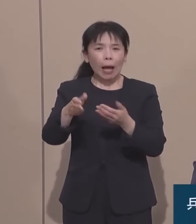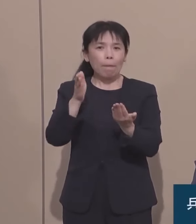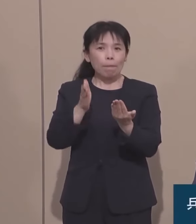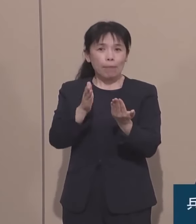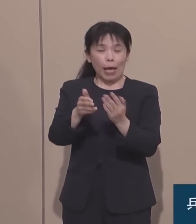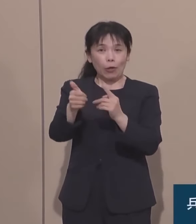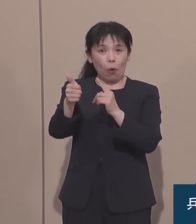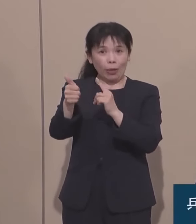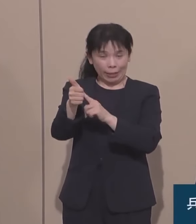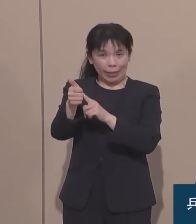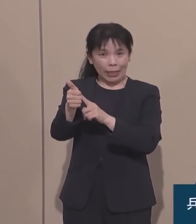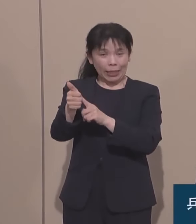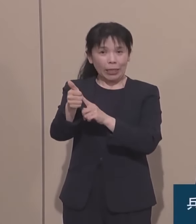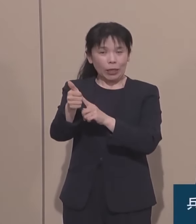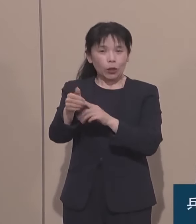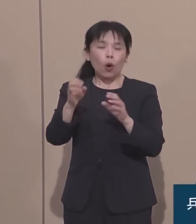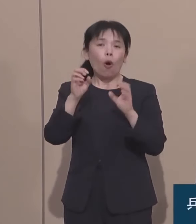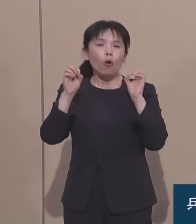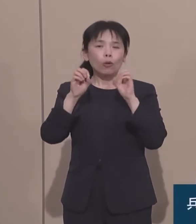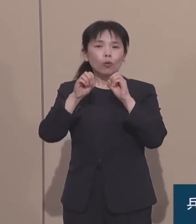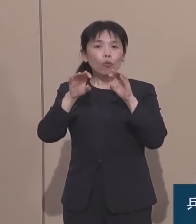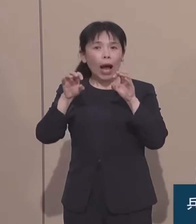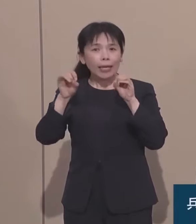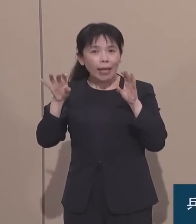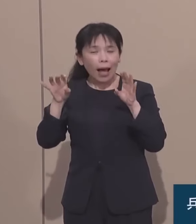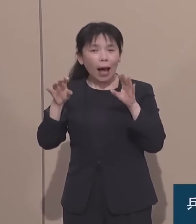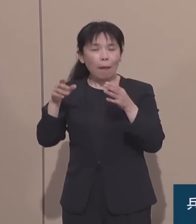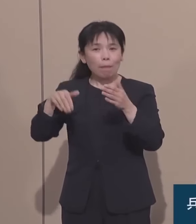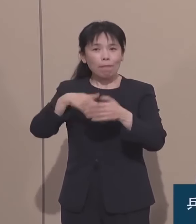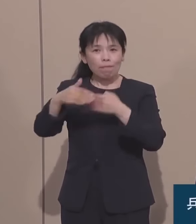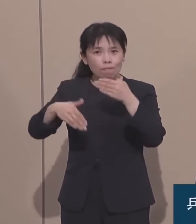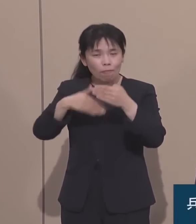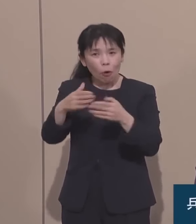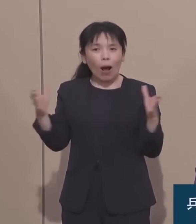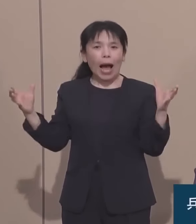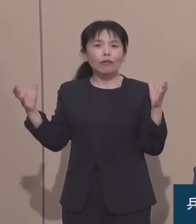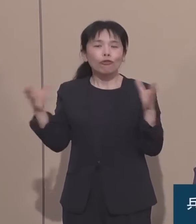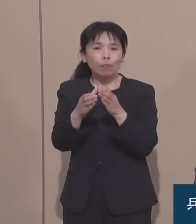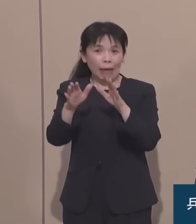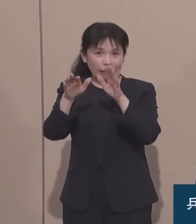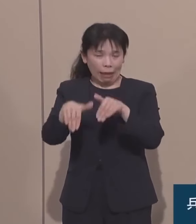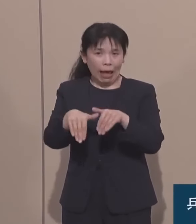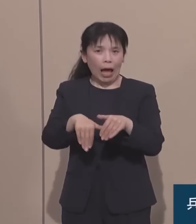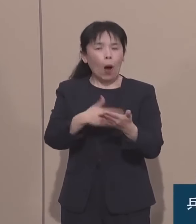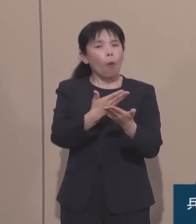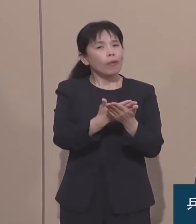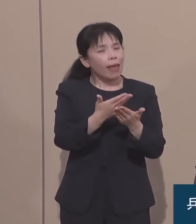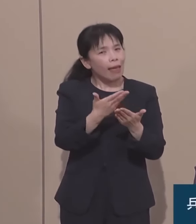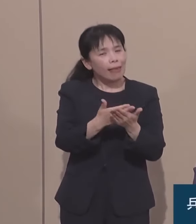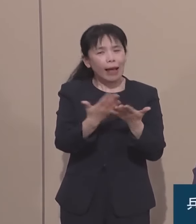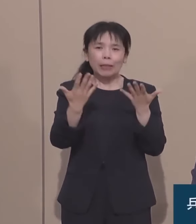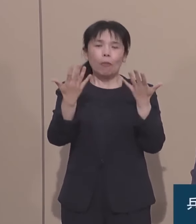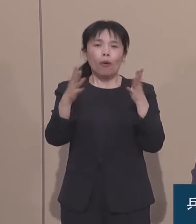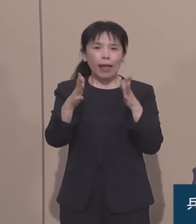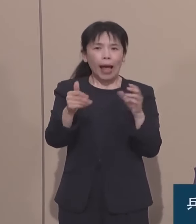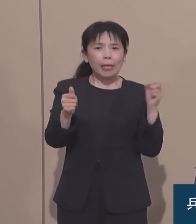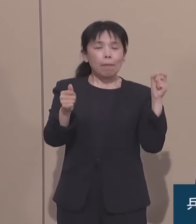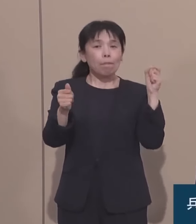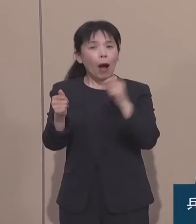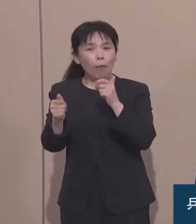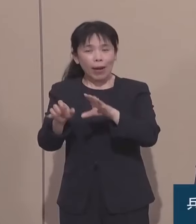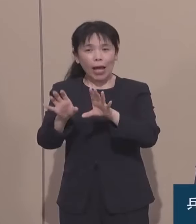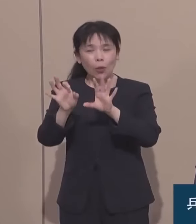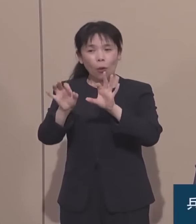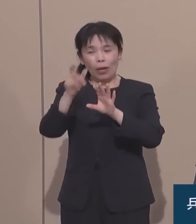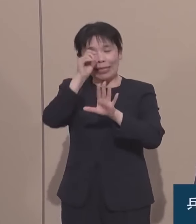ます噂話を集めて作った嘘話おねだりはないわパーハの被害者はいないわ